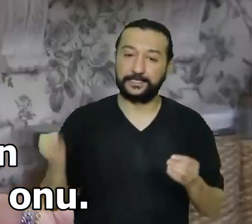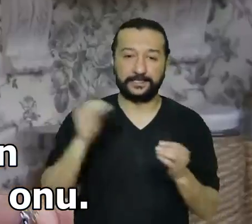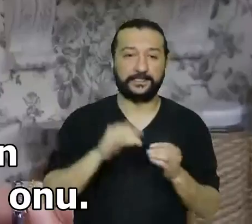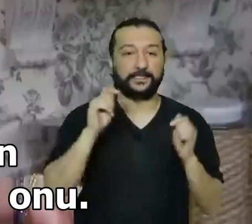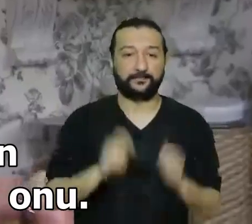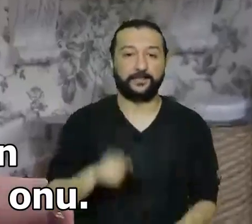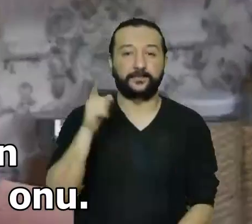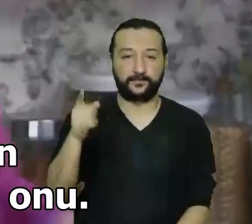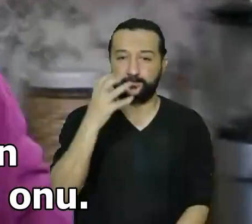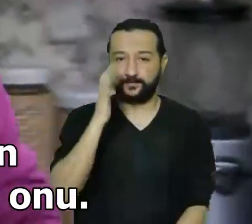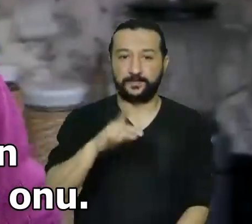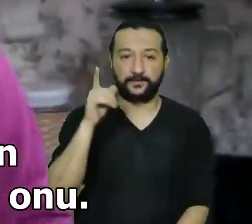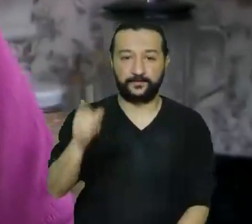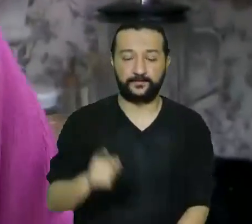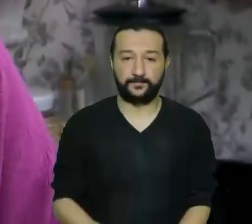doğduğuna pişman edeceğim onu.